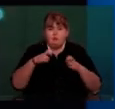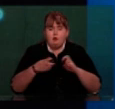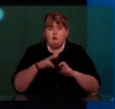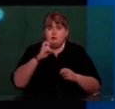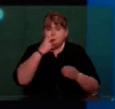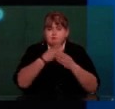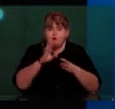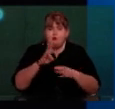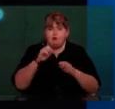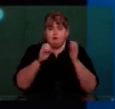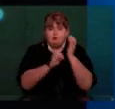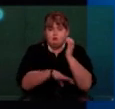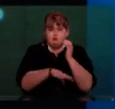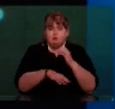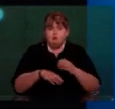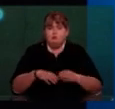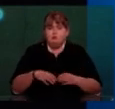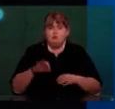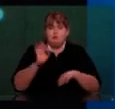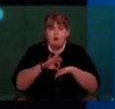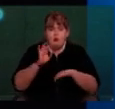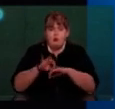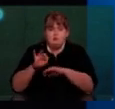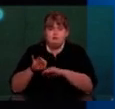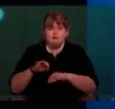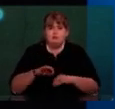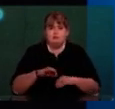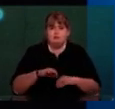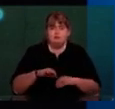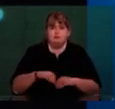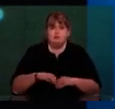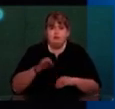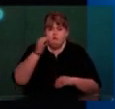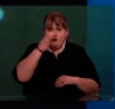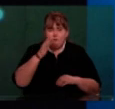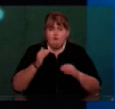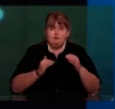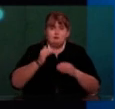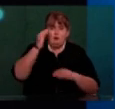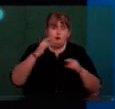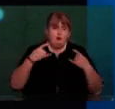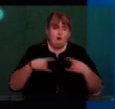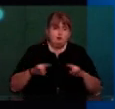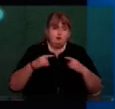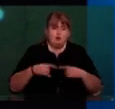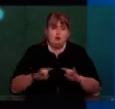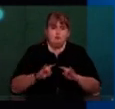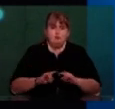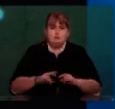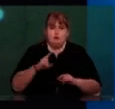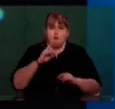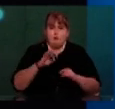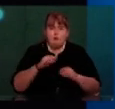на нищету, болезни, в Африке высокая рождаемость.